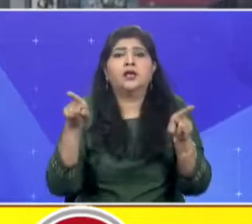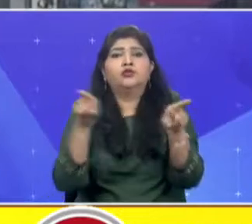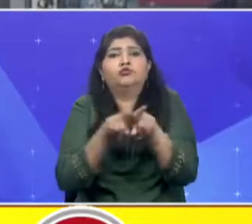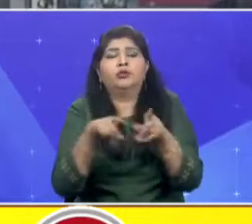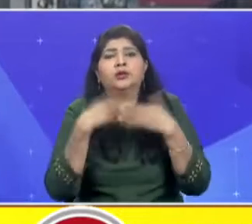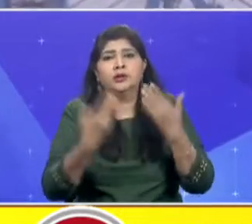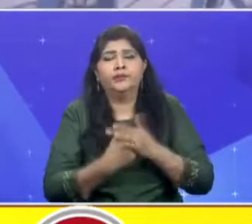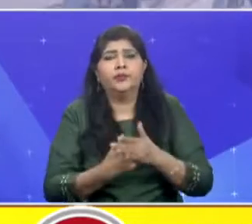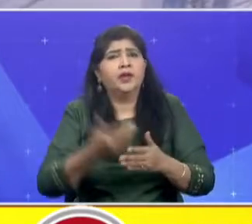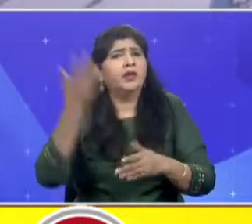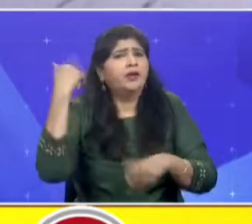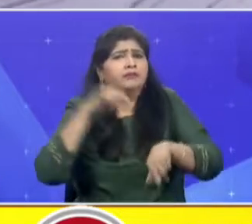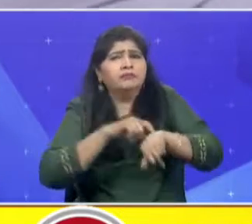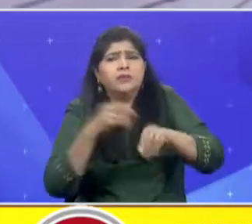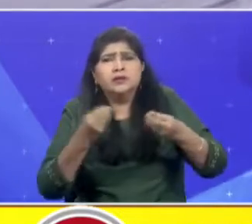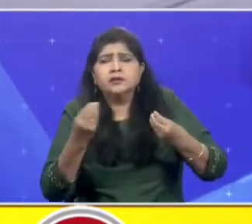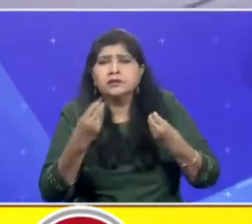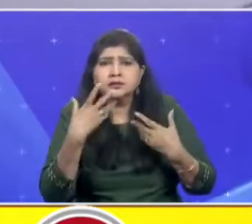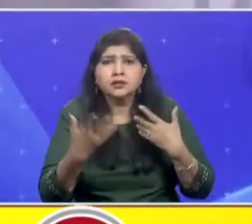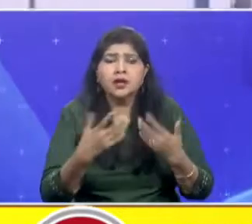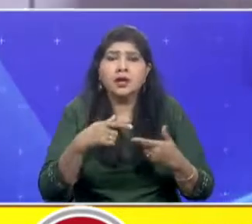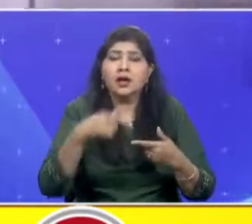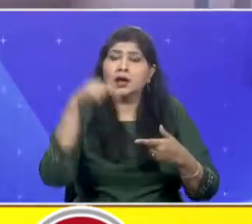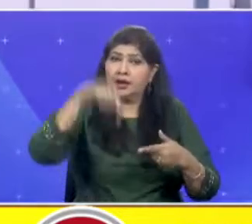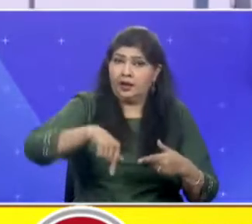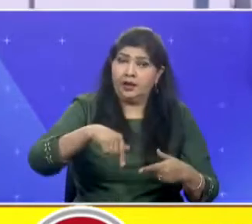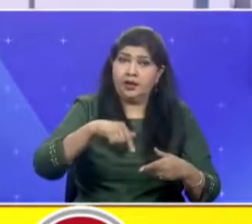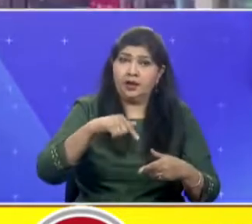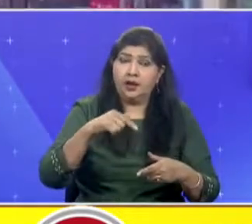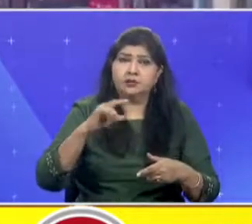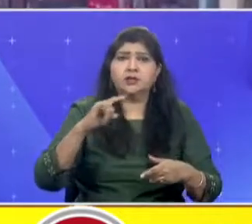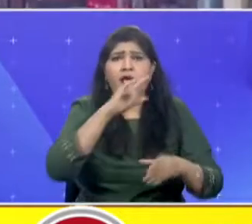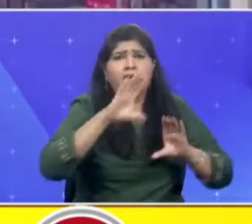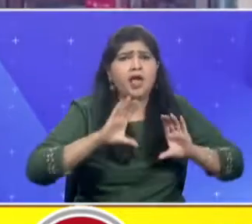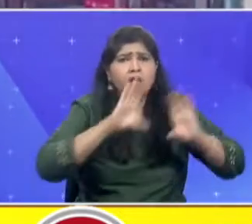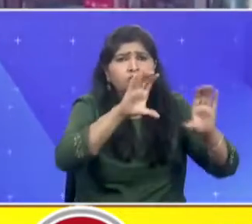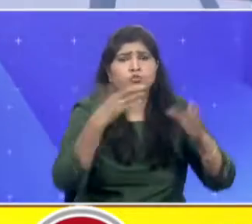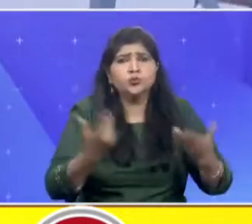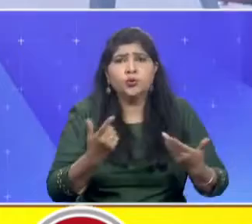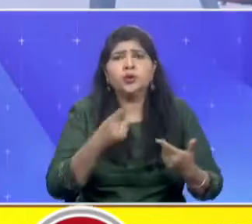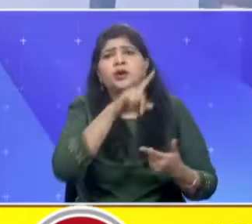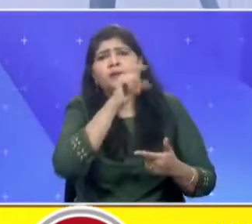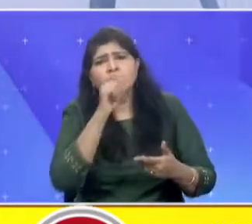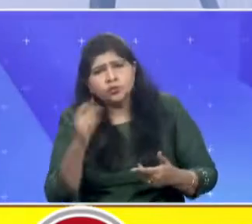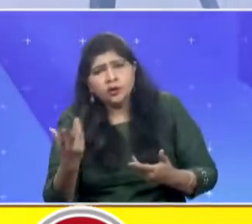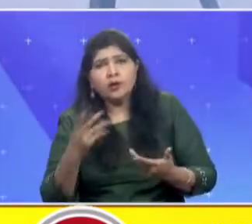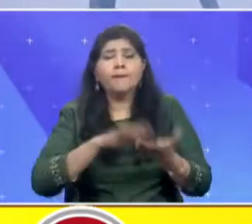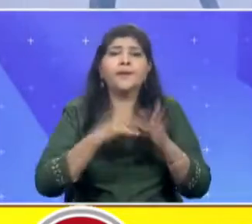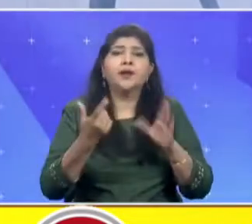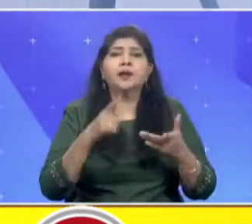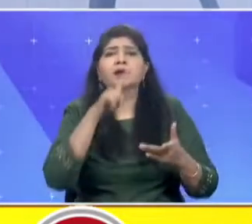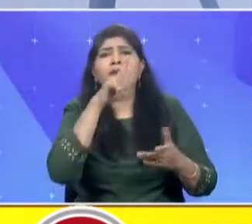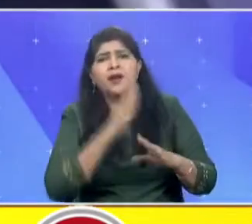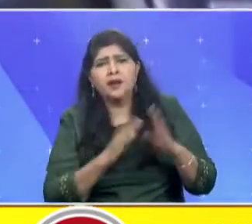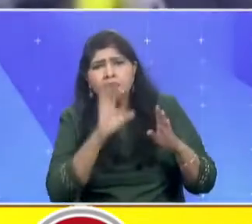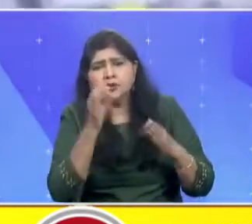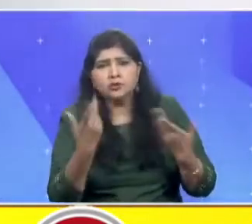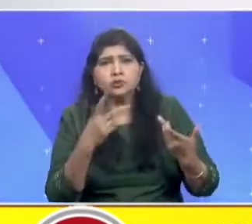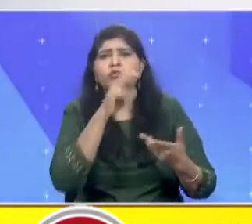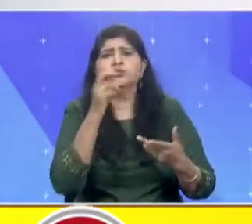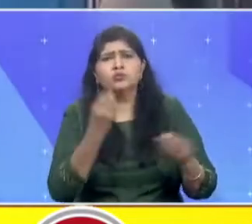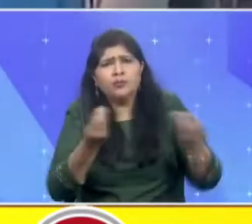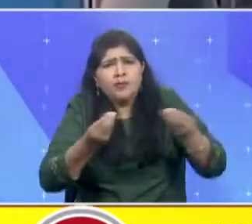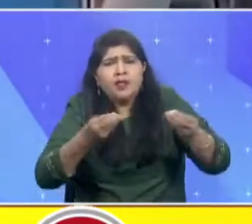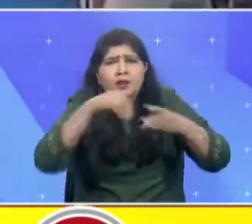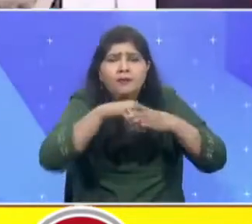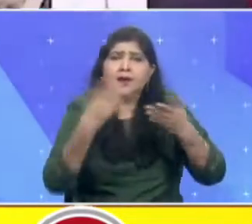एक समय में भारत से एक्सपोर्ट का आंकड़ा कभी 100 बिलियन, कभी 150 बिलियन, कभी 200 बिलियन तक हुआ